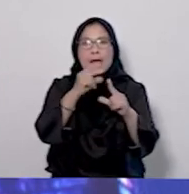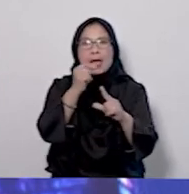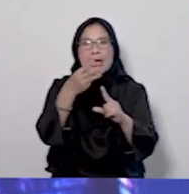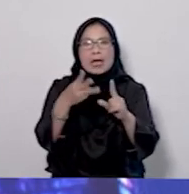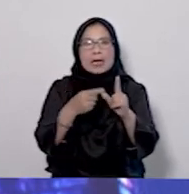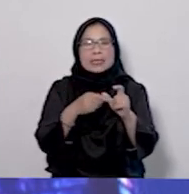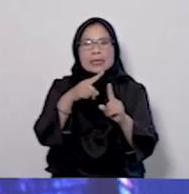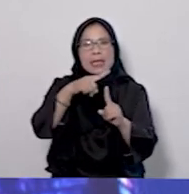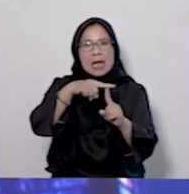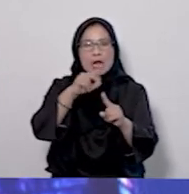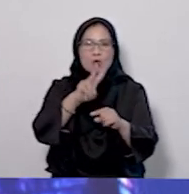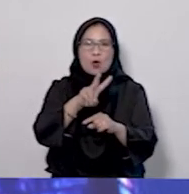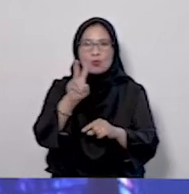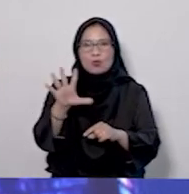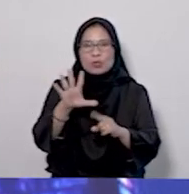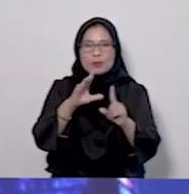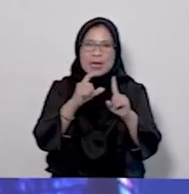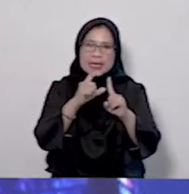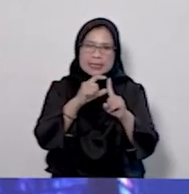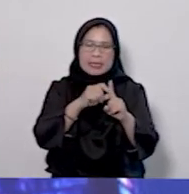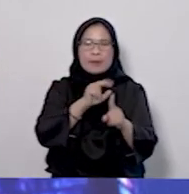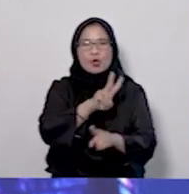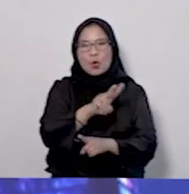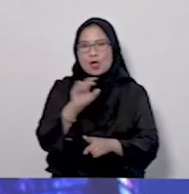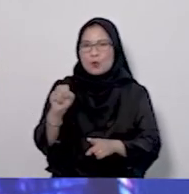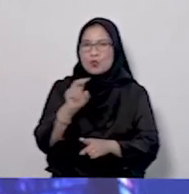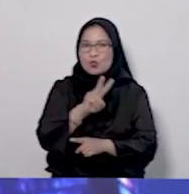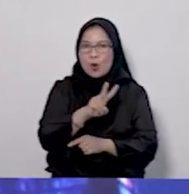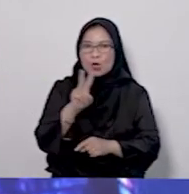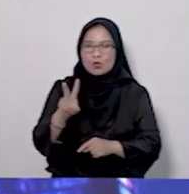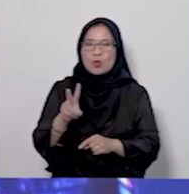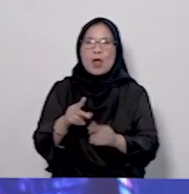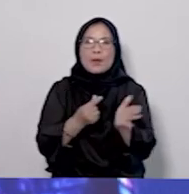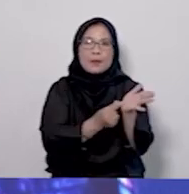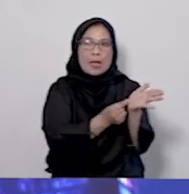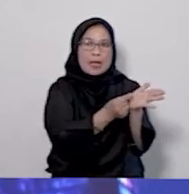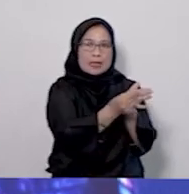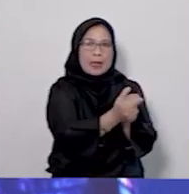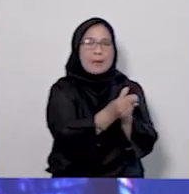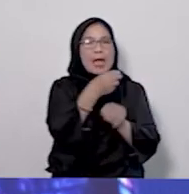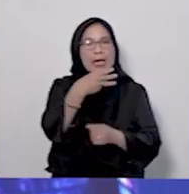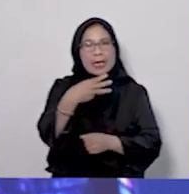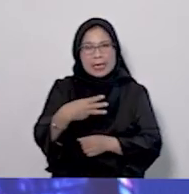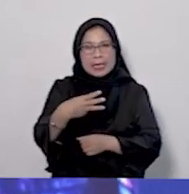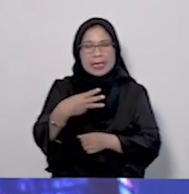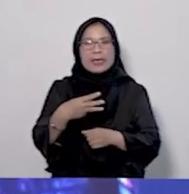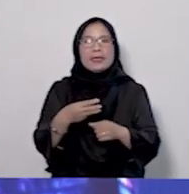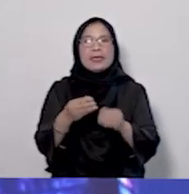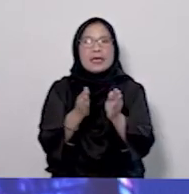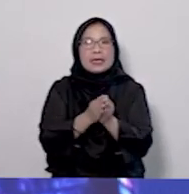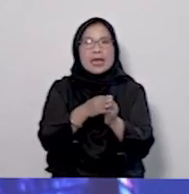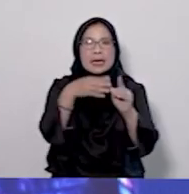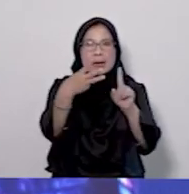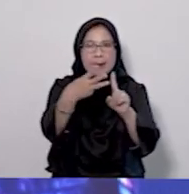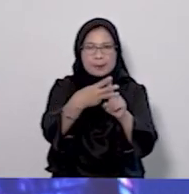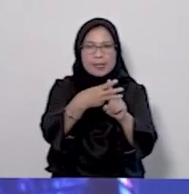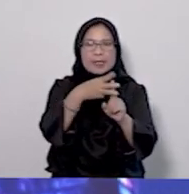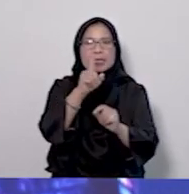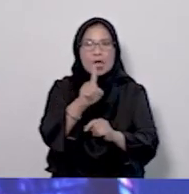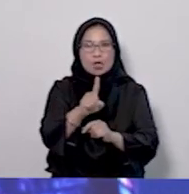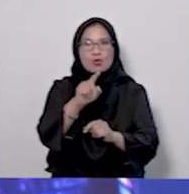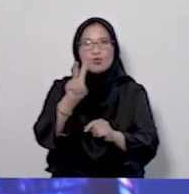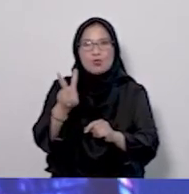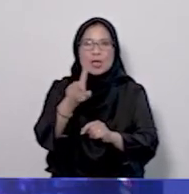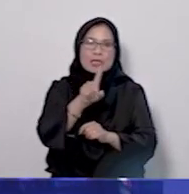25 November 2022 atas nama e dan b 1